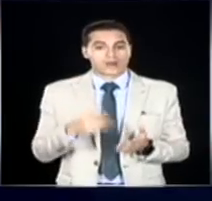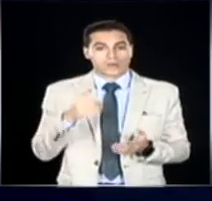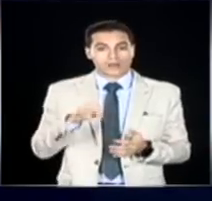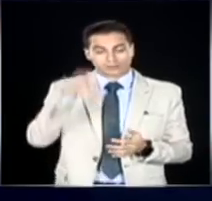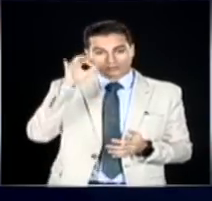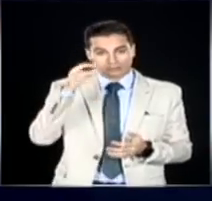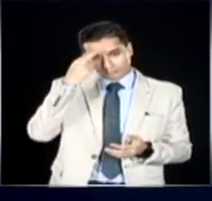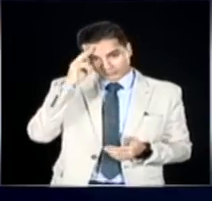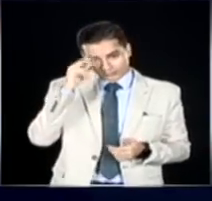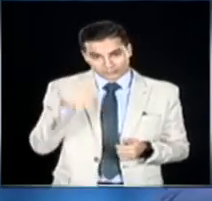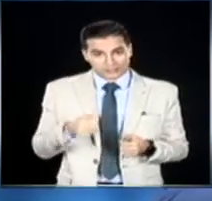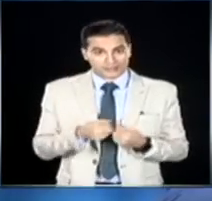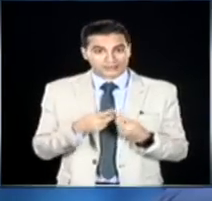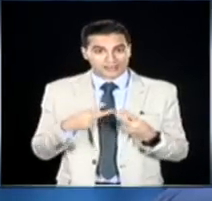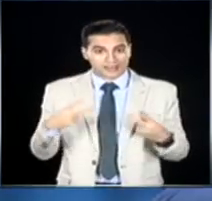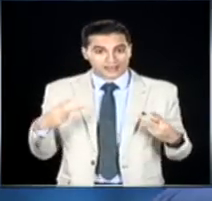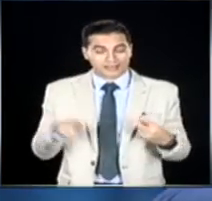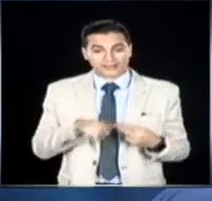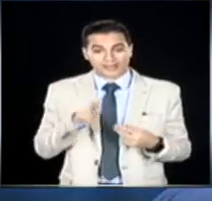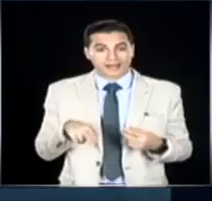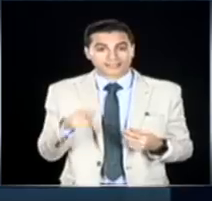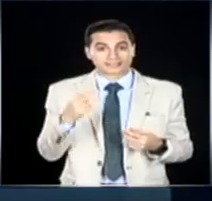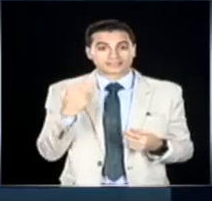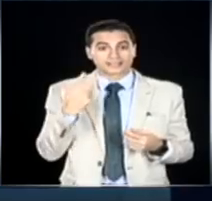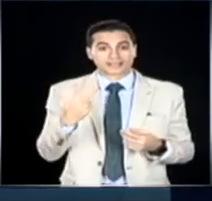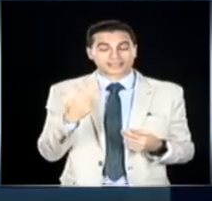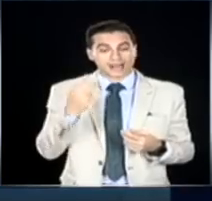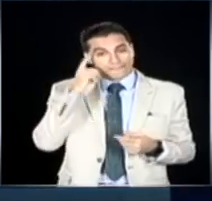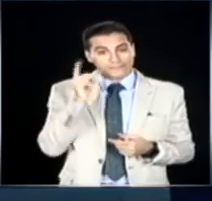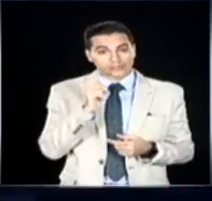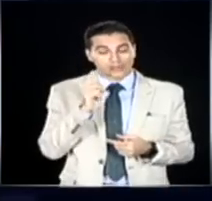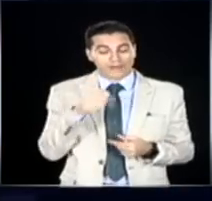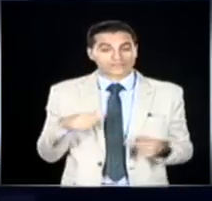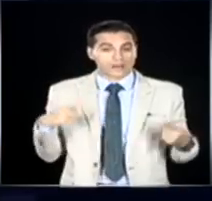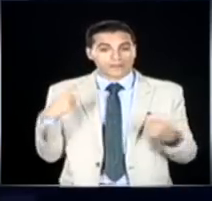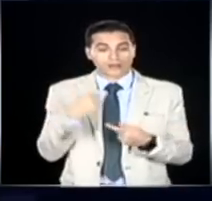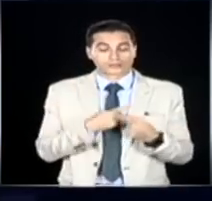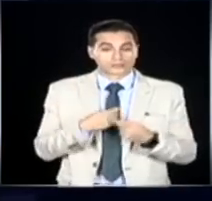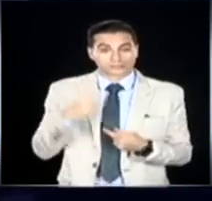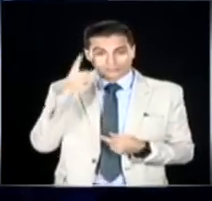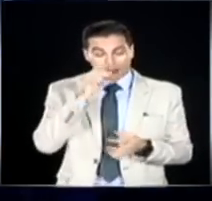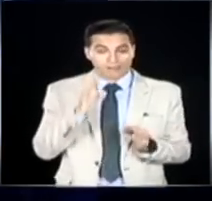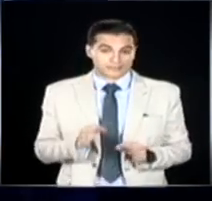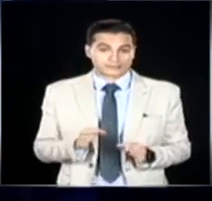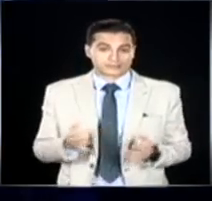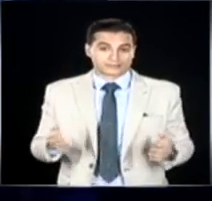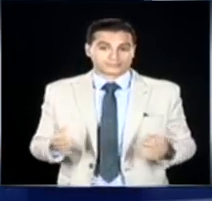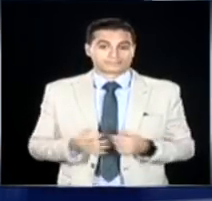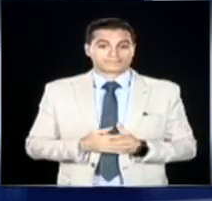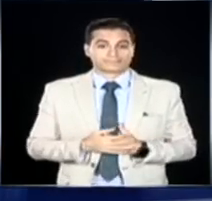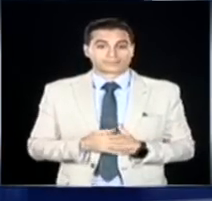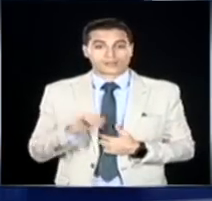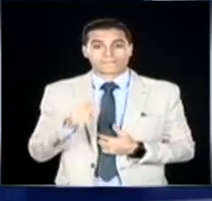في مباراه نهائيه ثلاث اسئله ما يتجاوبوش في ضربات الجزاء صعبه جدا